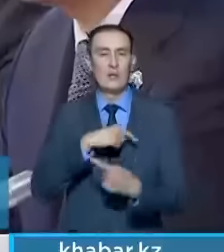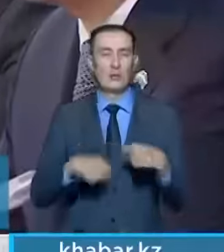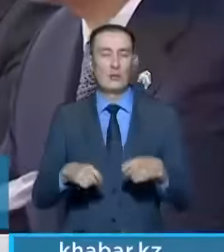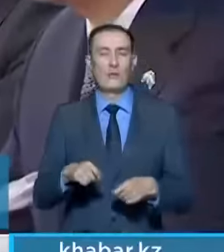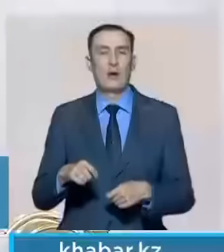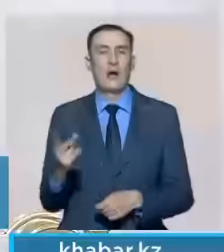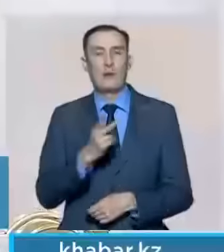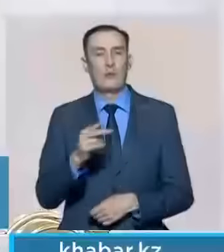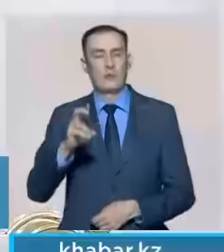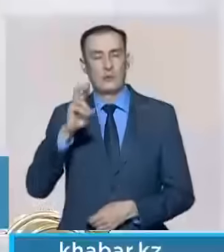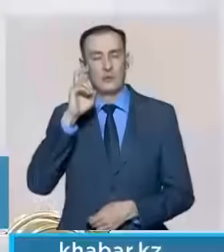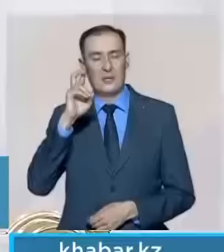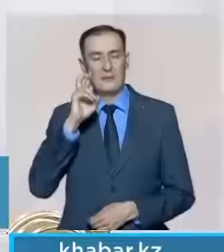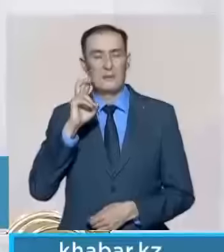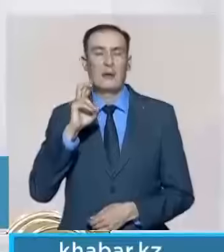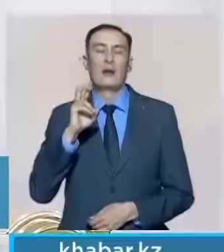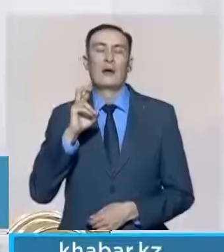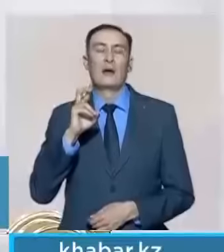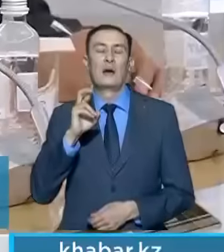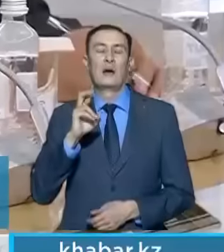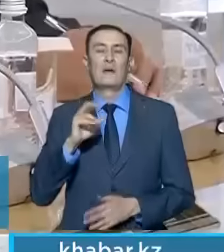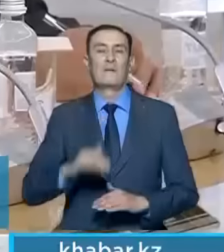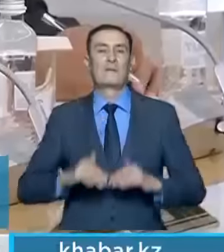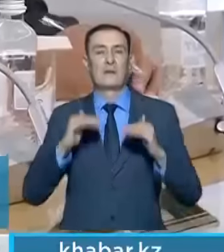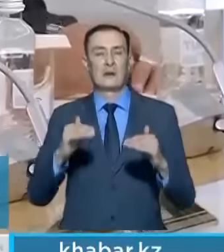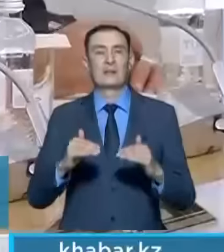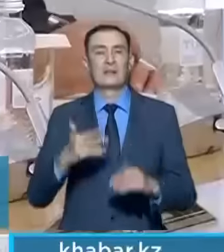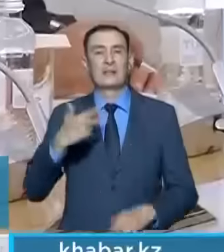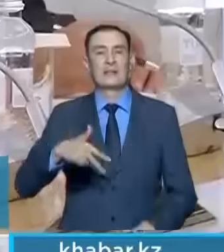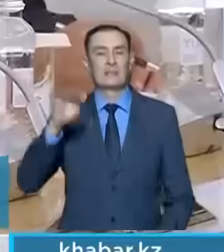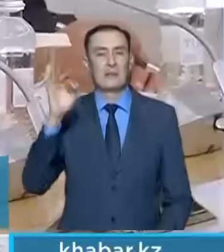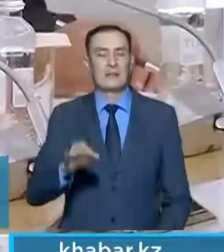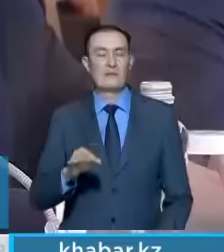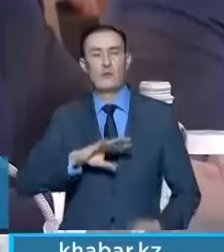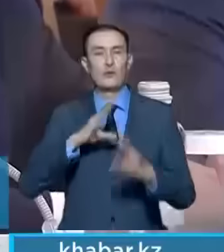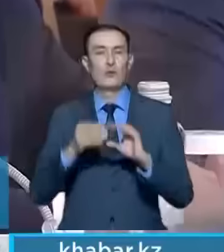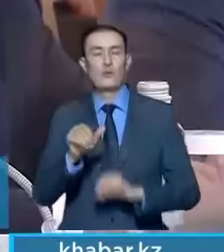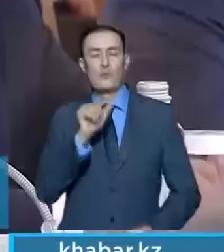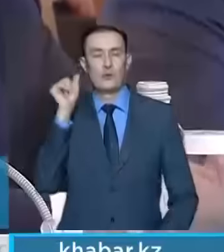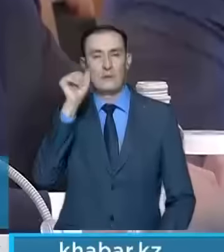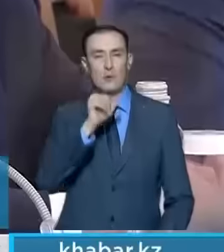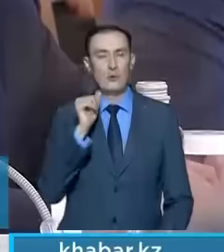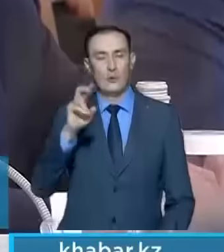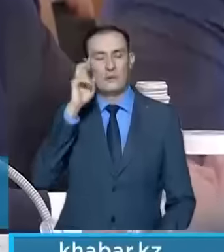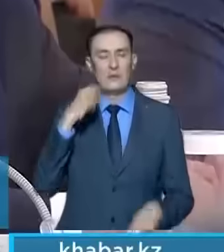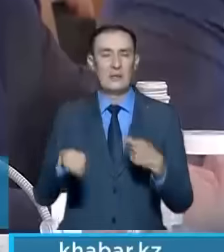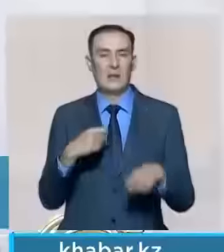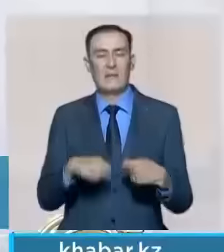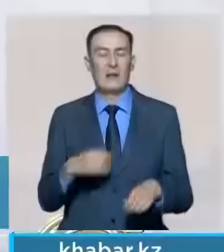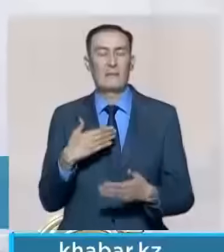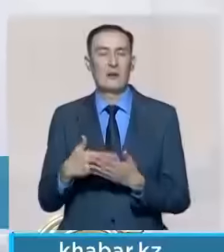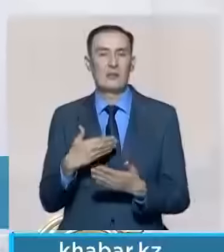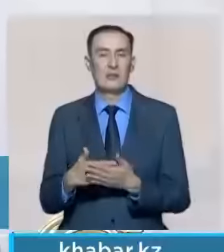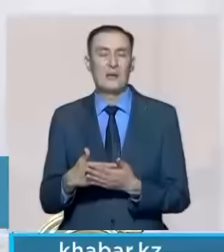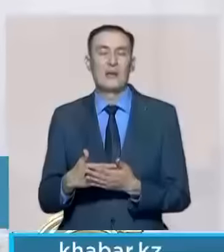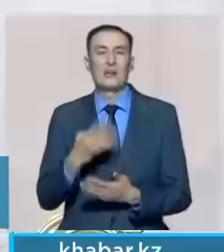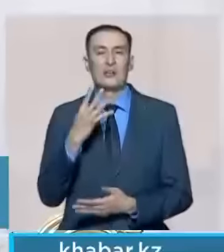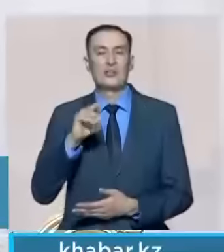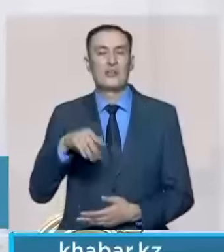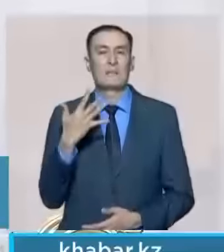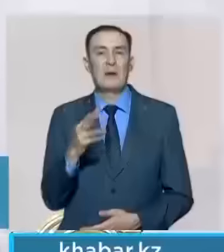товарооборота между Казахстаном и Узбекистаном вырос на треть. Только по итогам прошлого года страны наторговали почти на